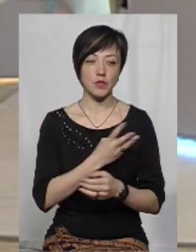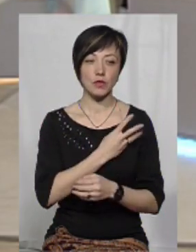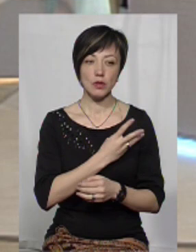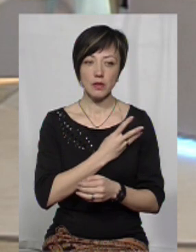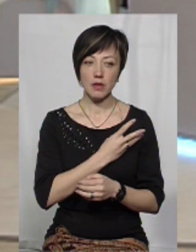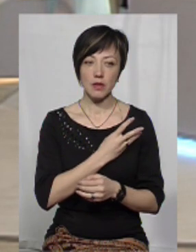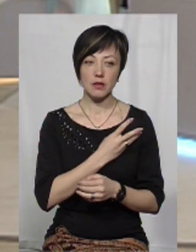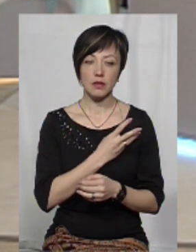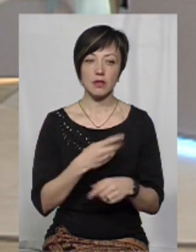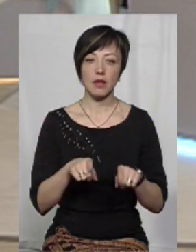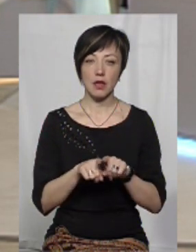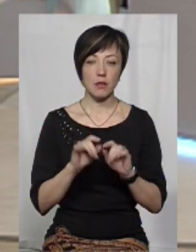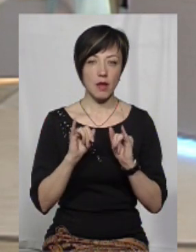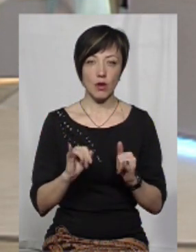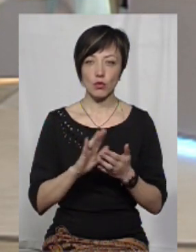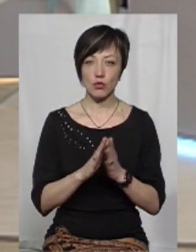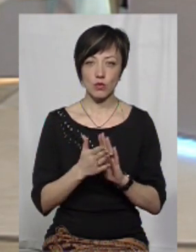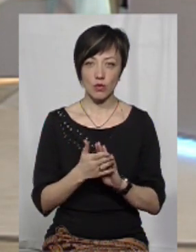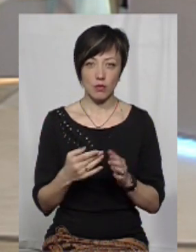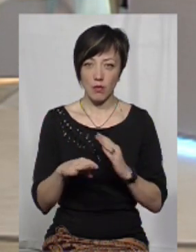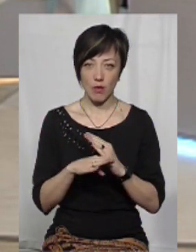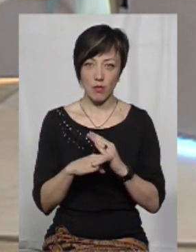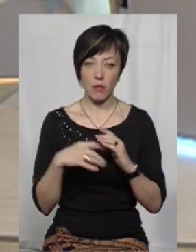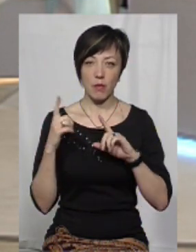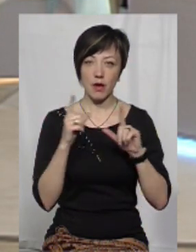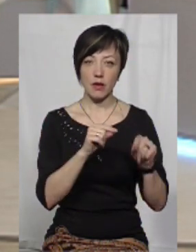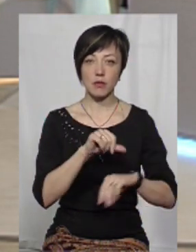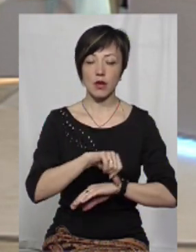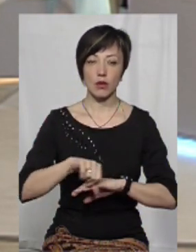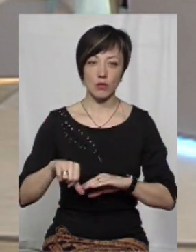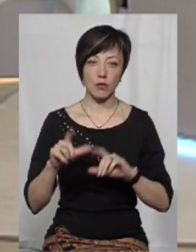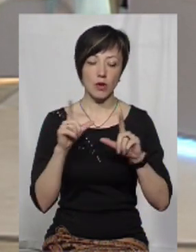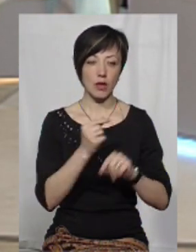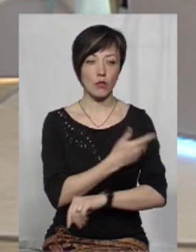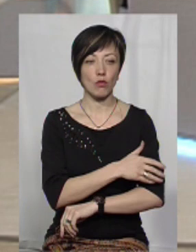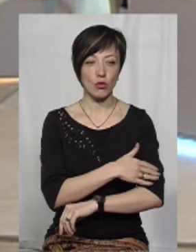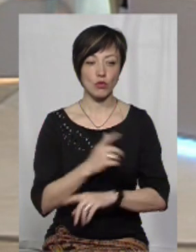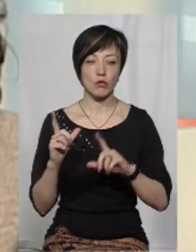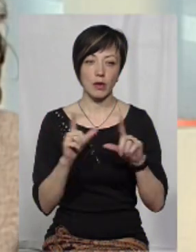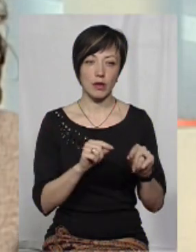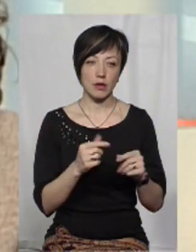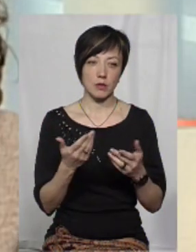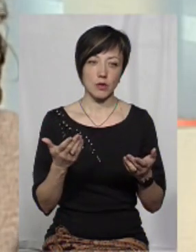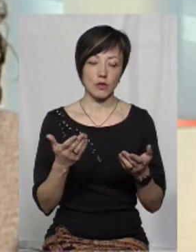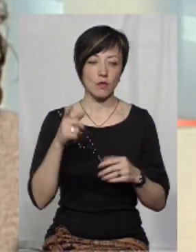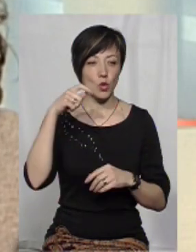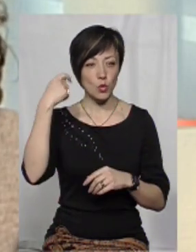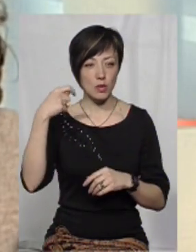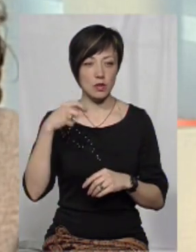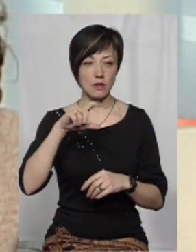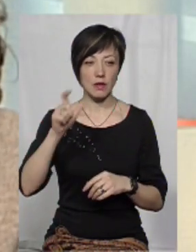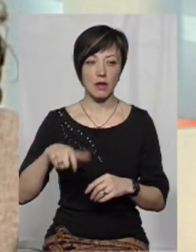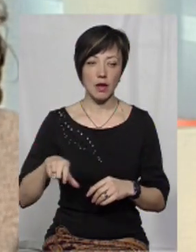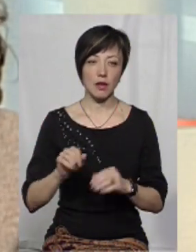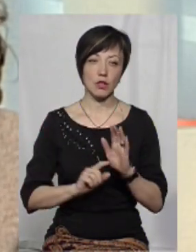желание, такие плохие условия, разве нам тут помогут? Мы поедем за кордон, мы поедем в Польшу, мы поедем там, в Турцию, в